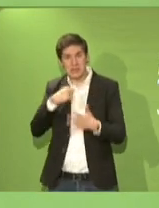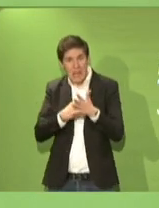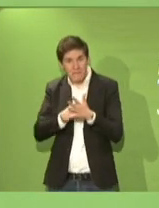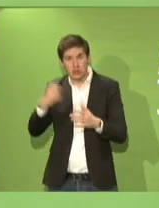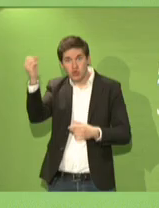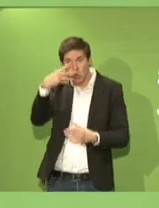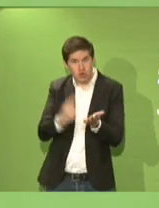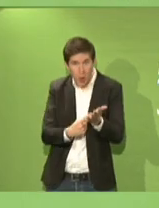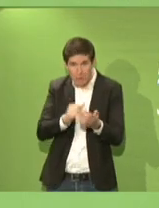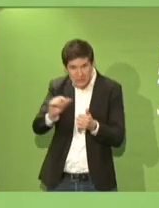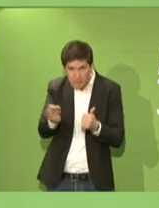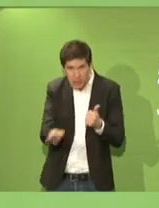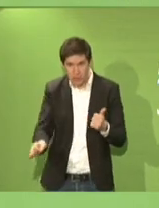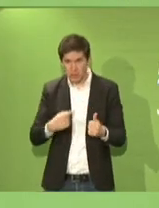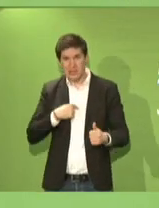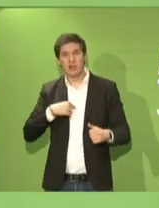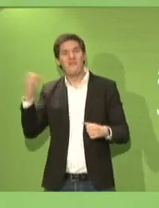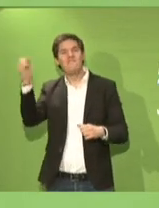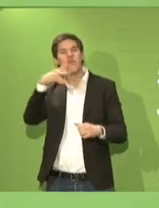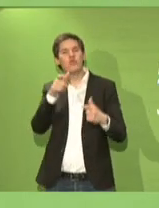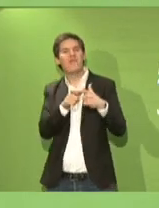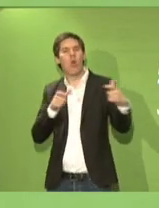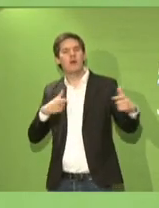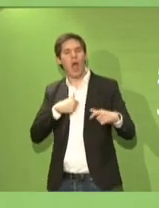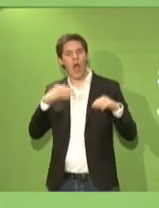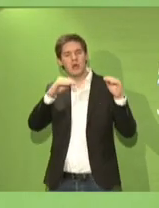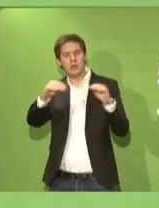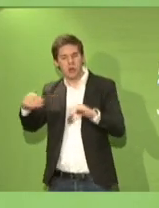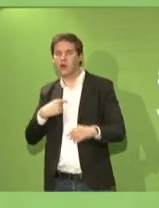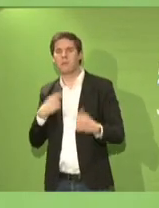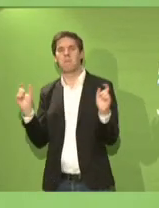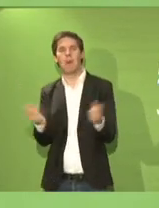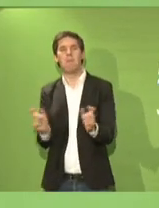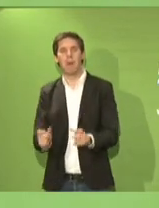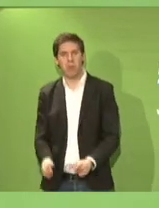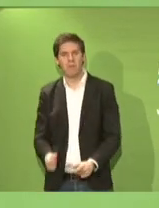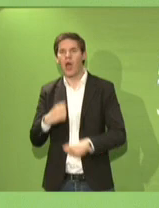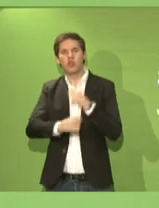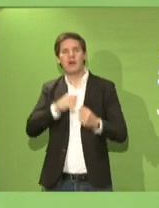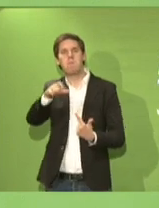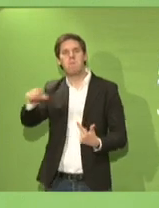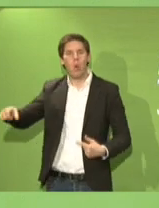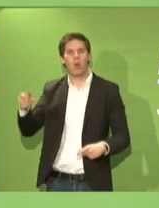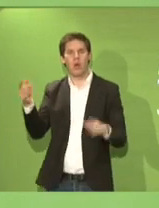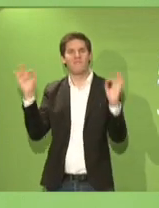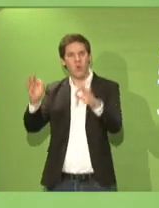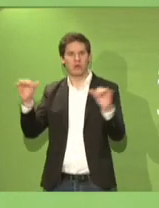kleine dezentrale Photovoltaik ausbremsen und damit die Bürgerenergie torpedieren, liebe Freundinnen und Freunde.